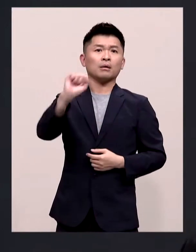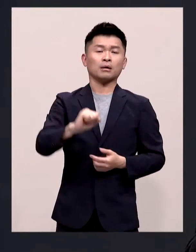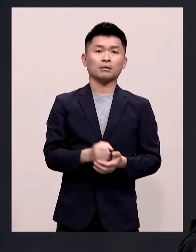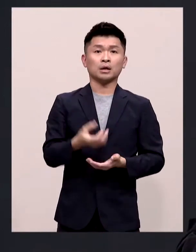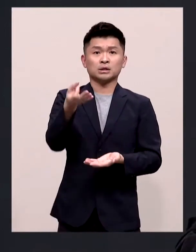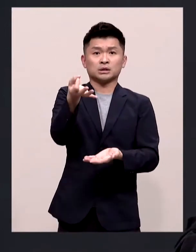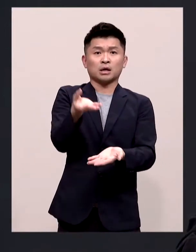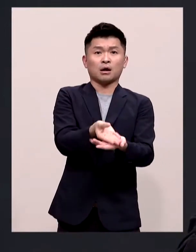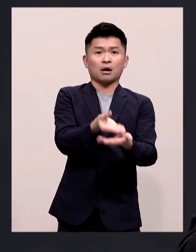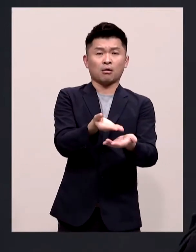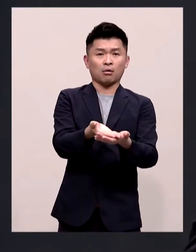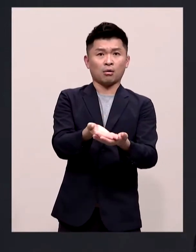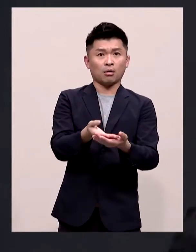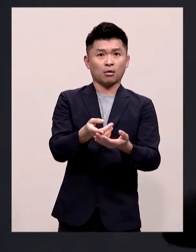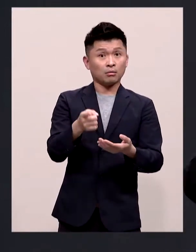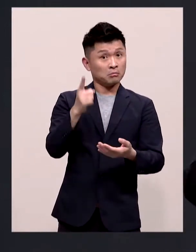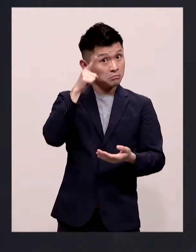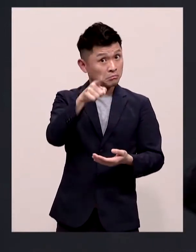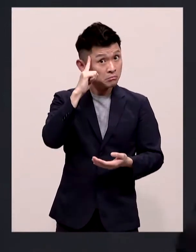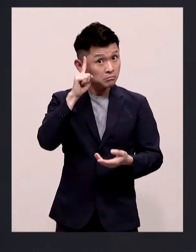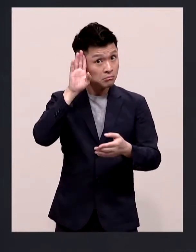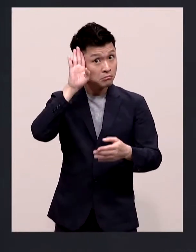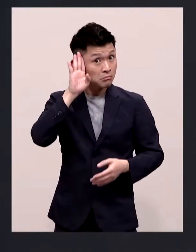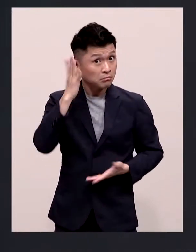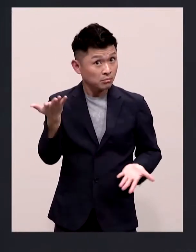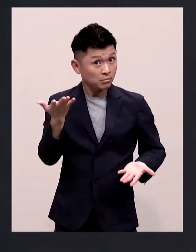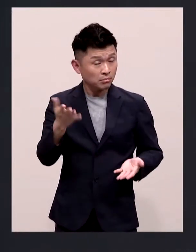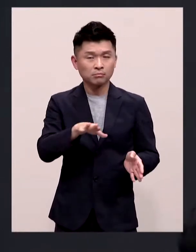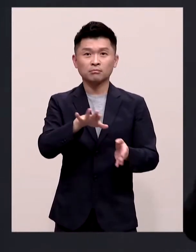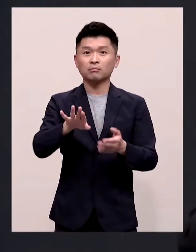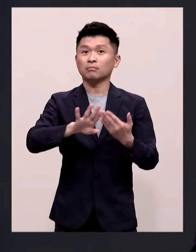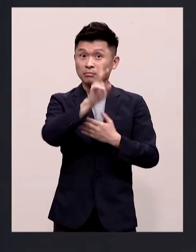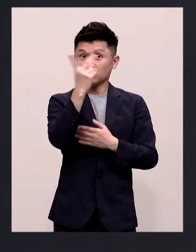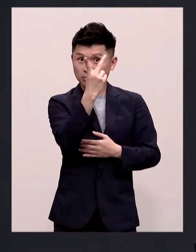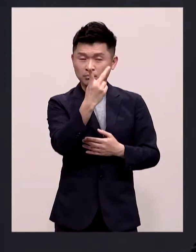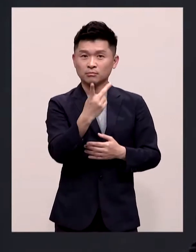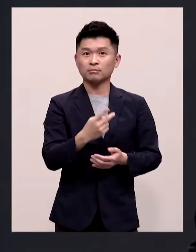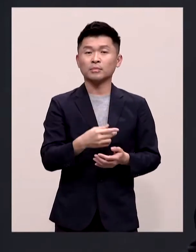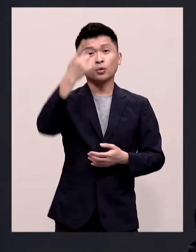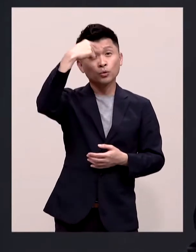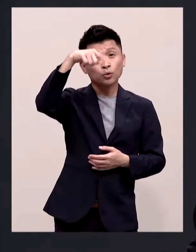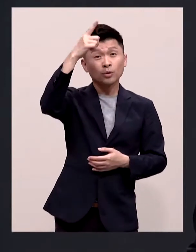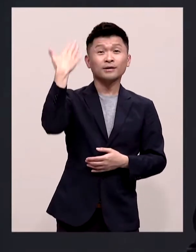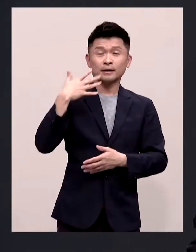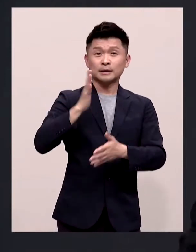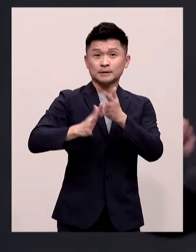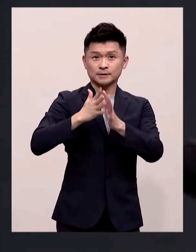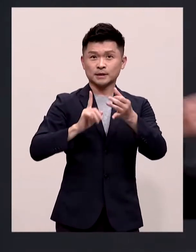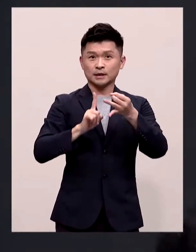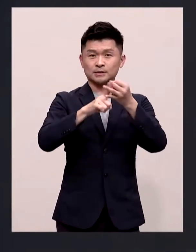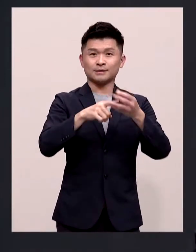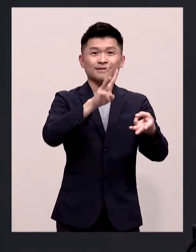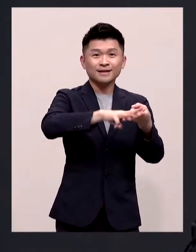只是討人 覺得沒得利但是我跟你們說人 你絕對照第一個 以前的戰士受填症